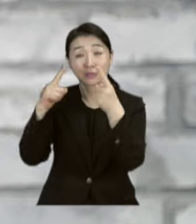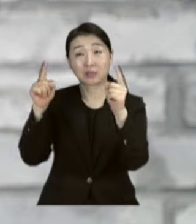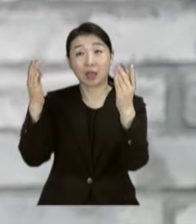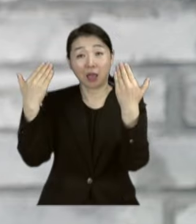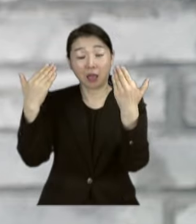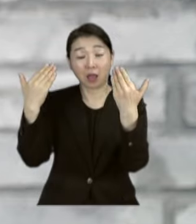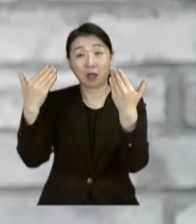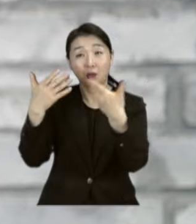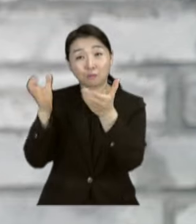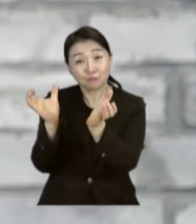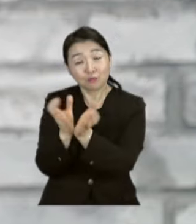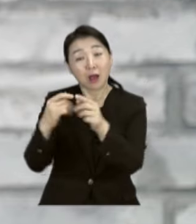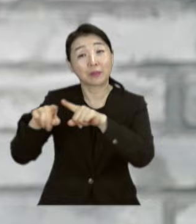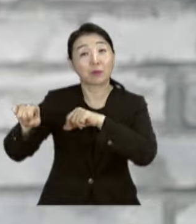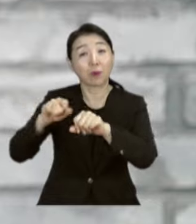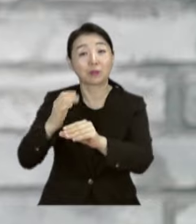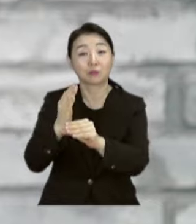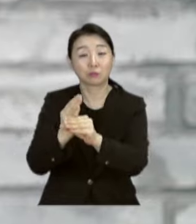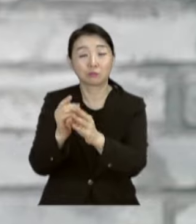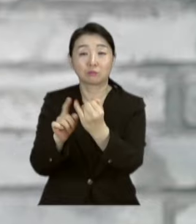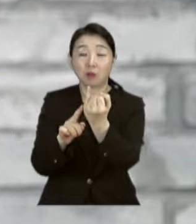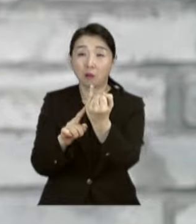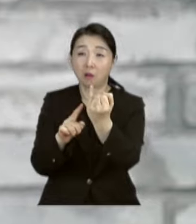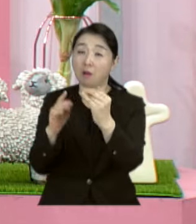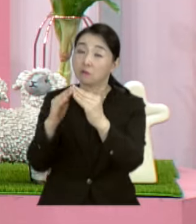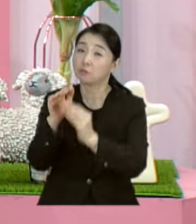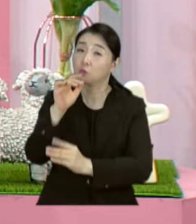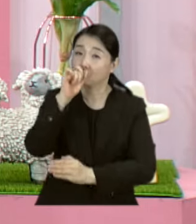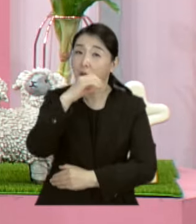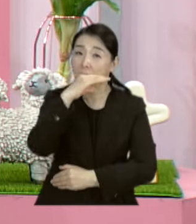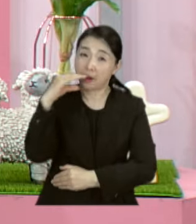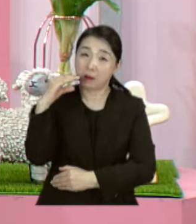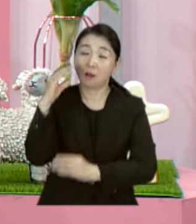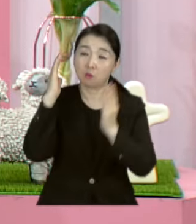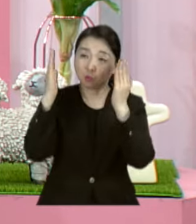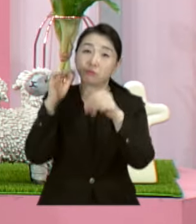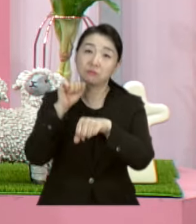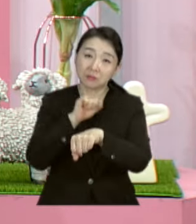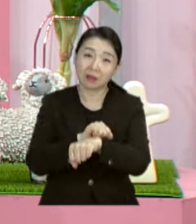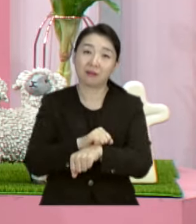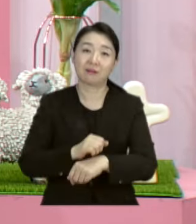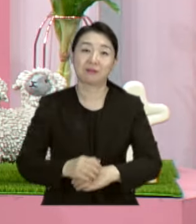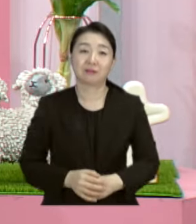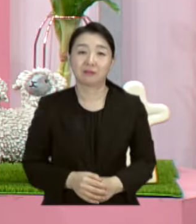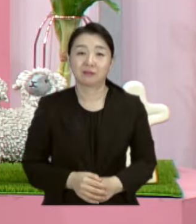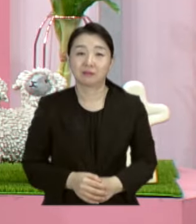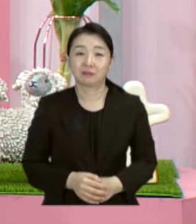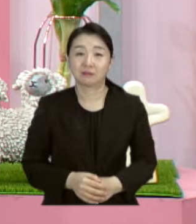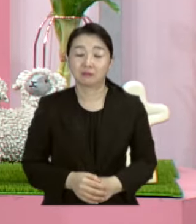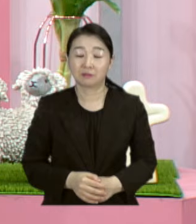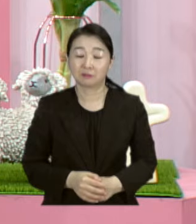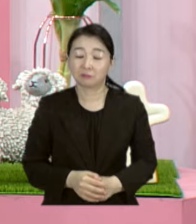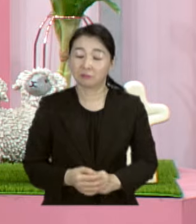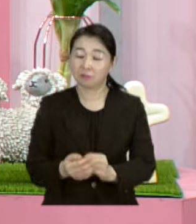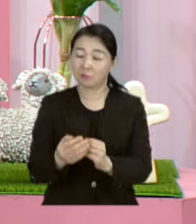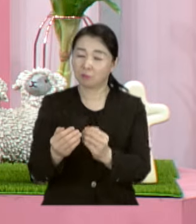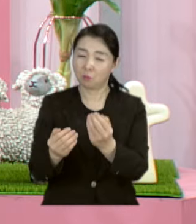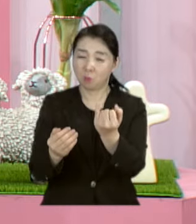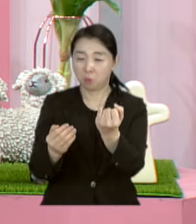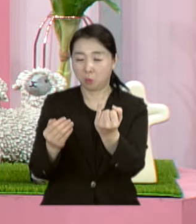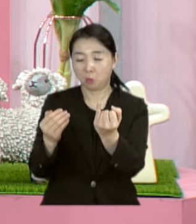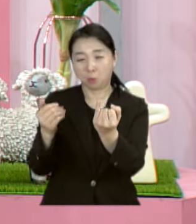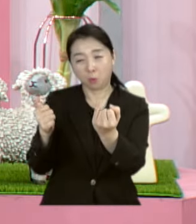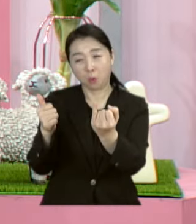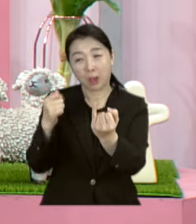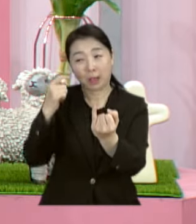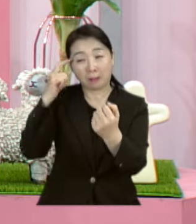거예요. 저희 지금 형수님, 네네네. 형수님이 같은 대학부였는데 네. 저희 형수님이 아주 집안도 좋고